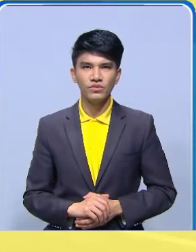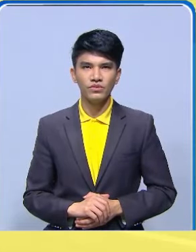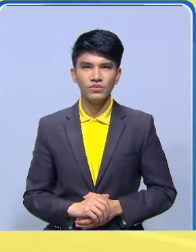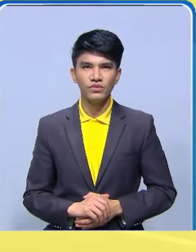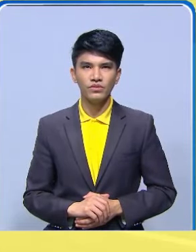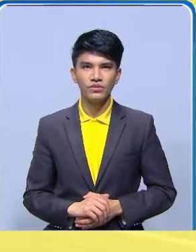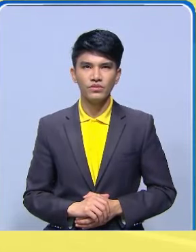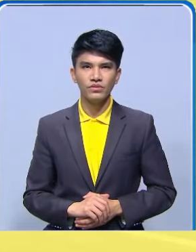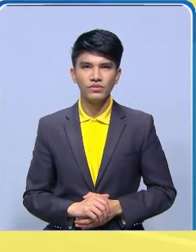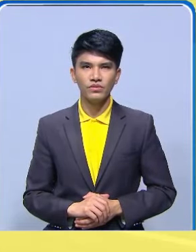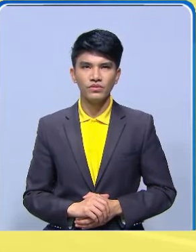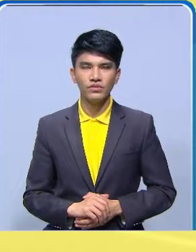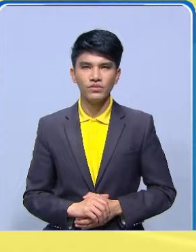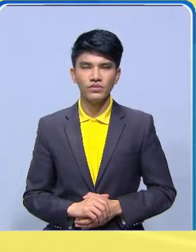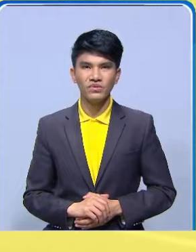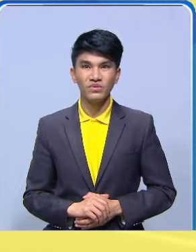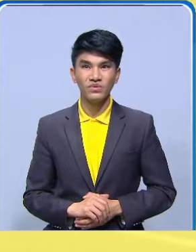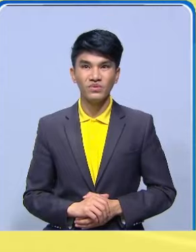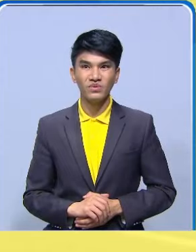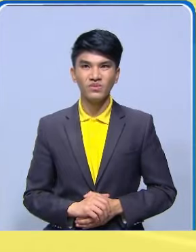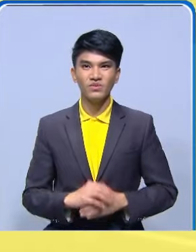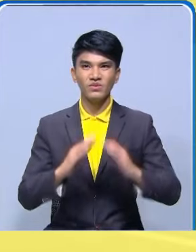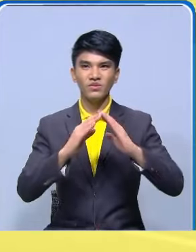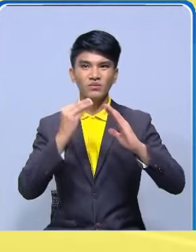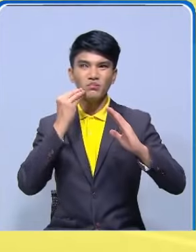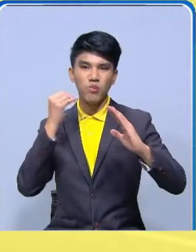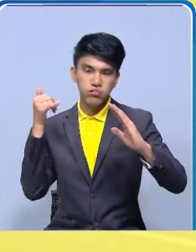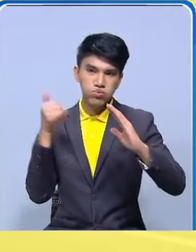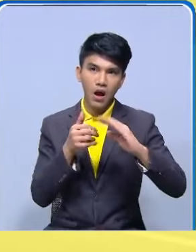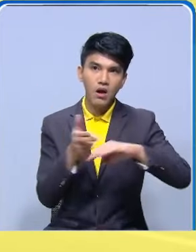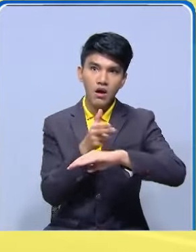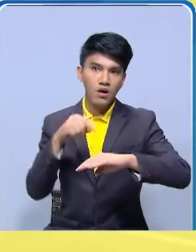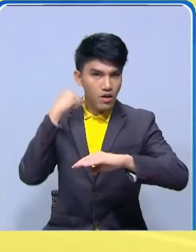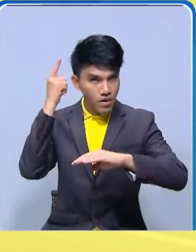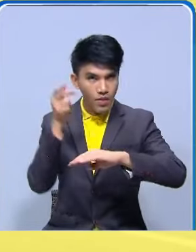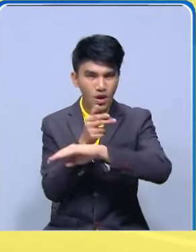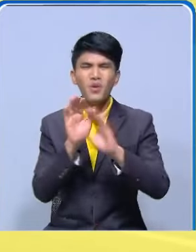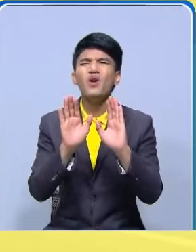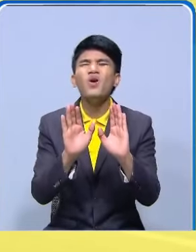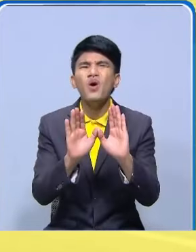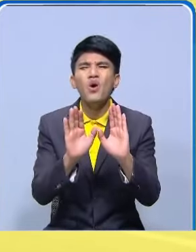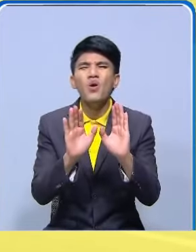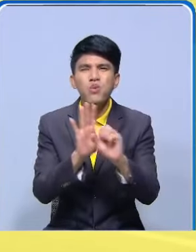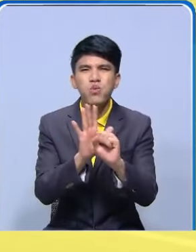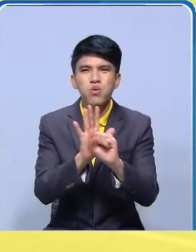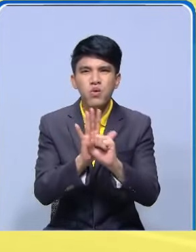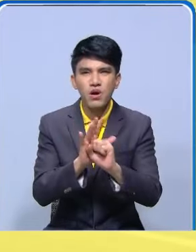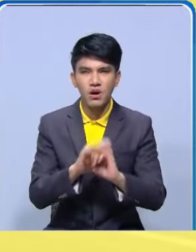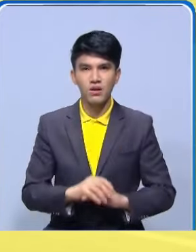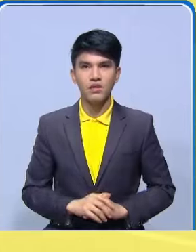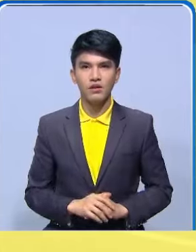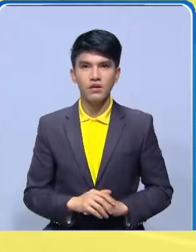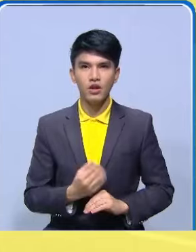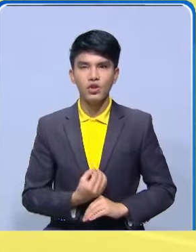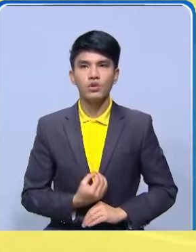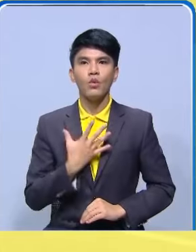เมาทำไมบุกไปถึงบ้านเเลยอ่ะแล้วคนถ่ายคลิปเป็นเสียงผู้หญิงพี่หนูขอร้องเถอะพี่ร้องเสียงหลงเลยอ่ะร้องเสียงหลงเลย